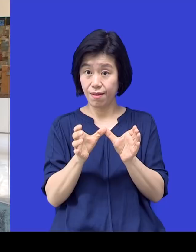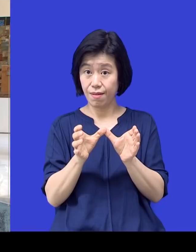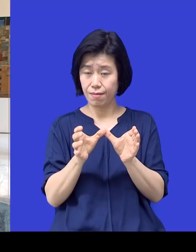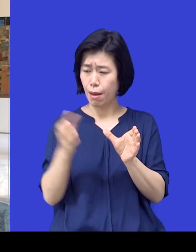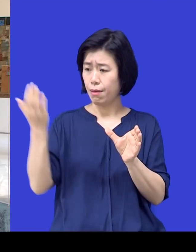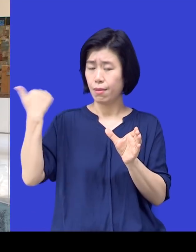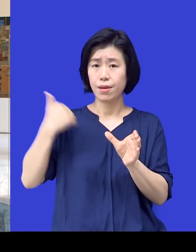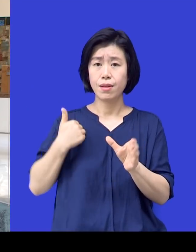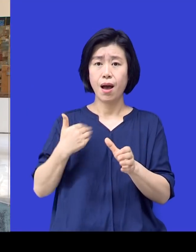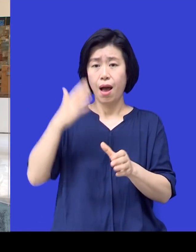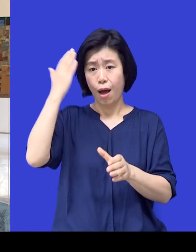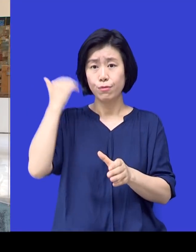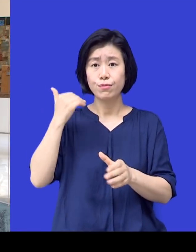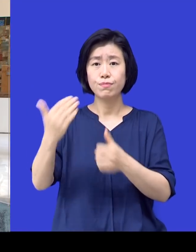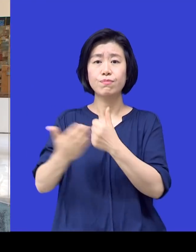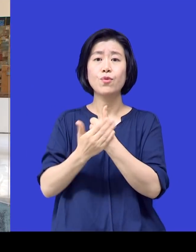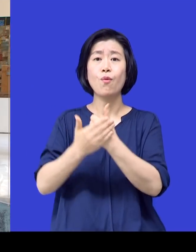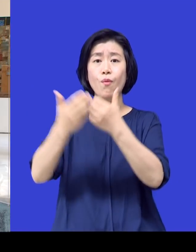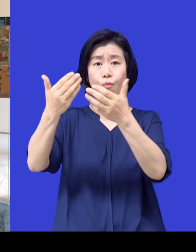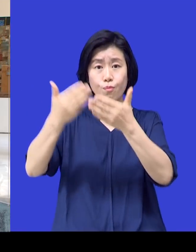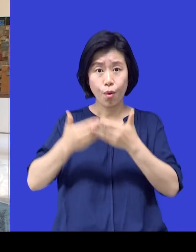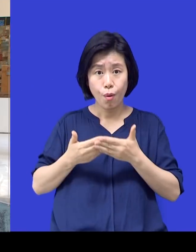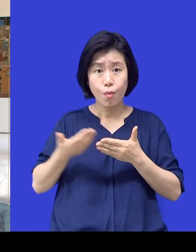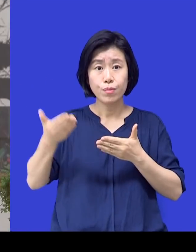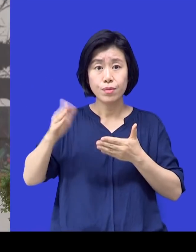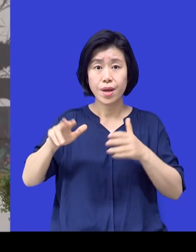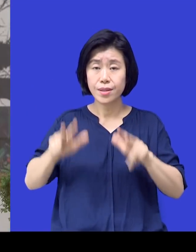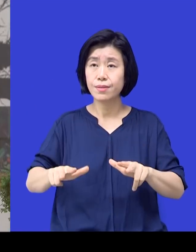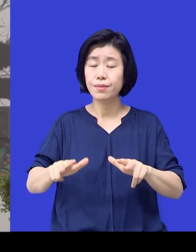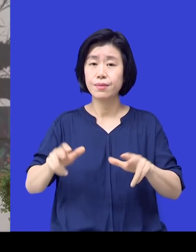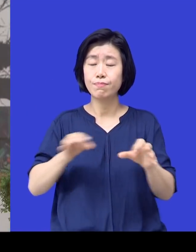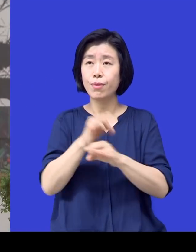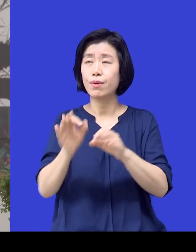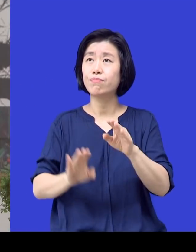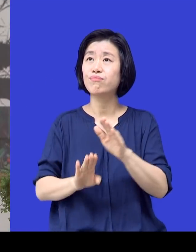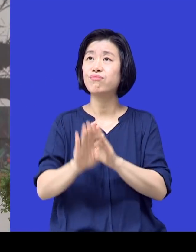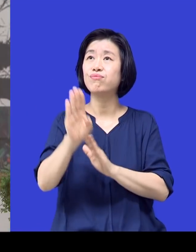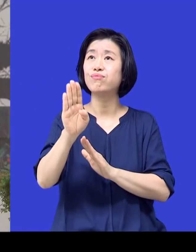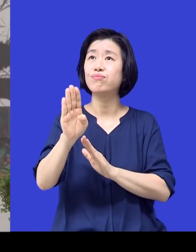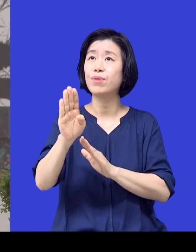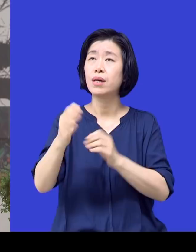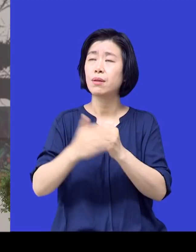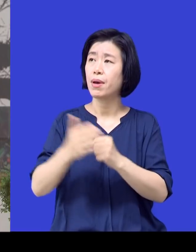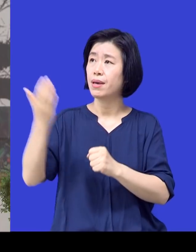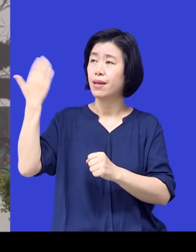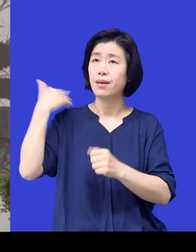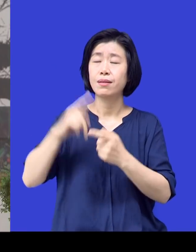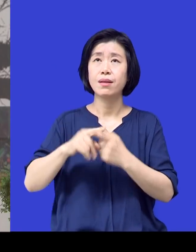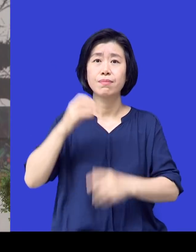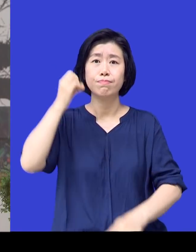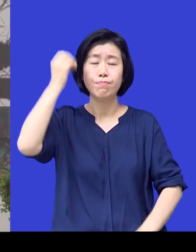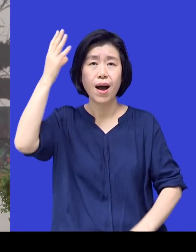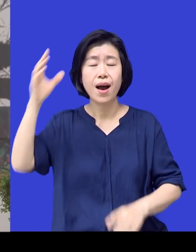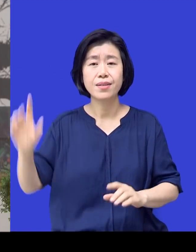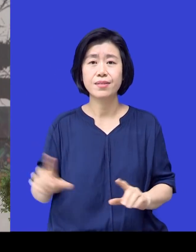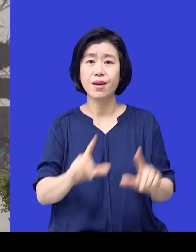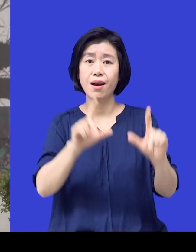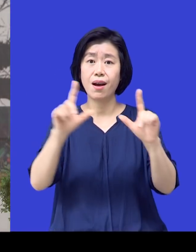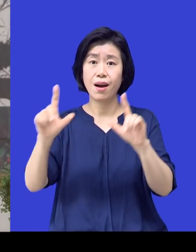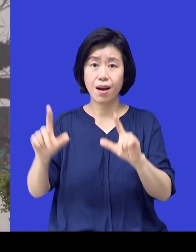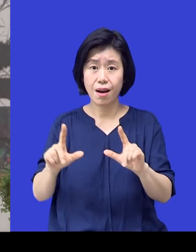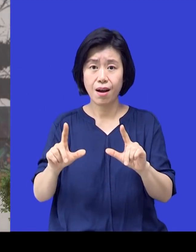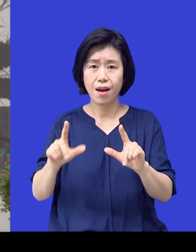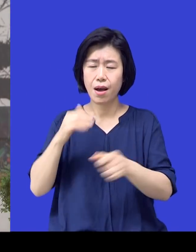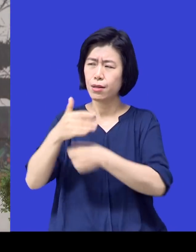수혜자였는데 네. 이렇게 성장해놓고 그걸 잊어버리고 그렇죠. 우리는 그렇게 가난했던 시절 잊어버리고 사는 게 하나님이 원하시는